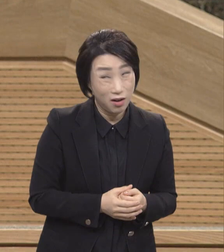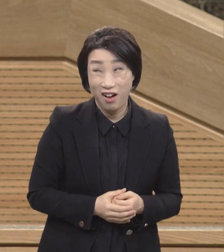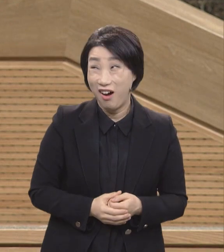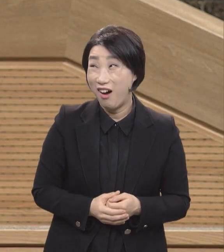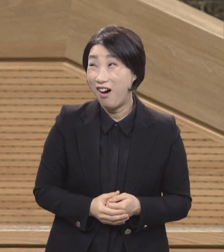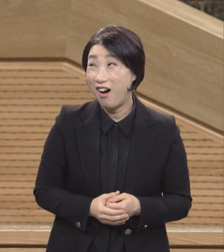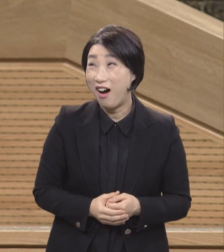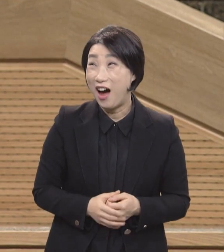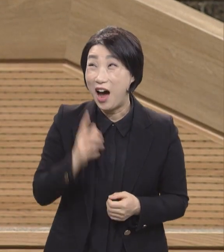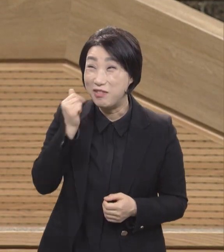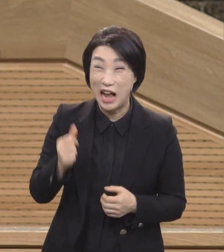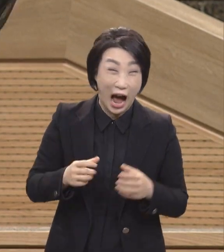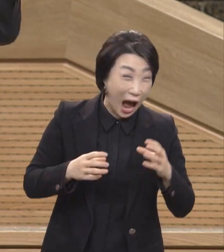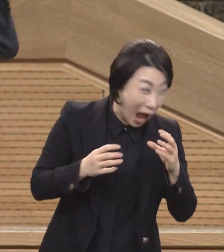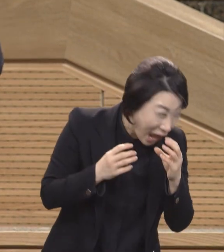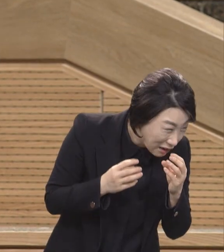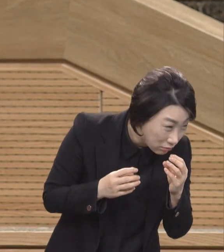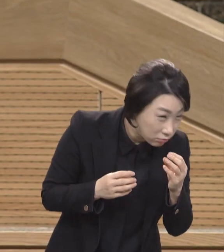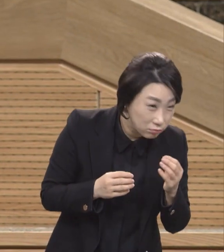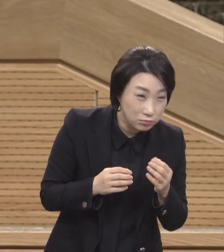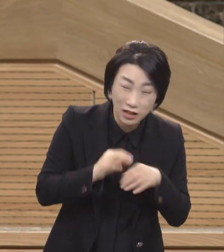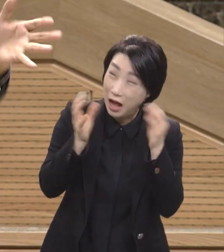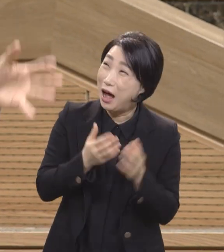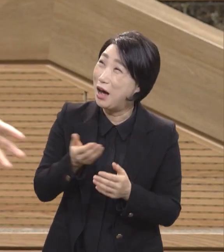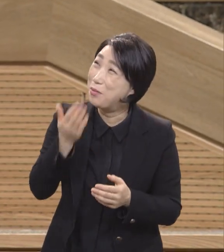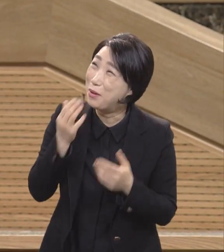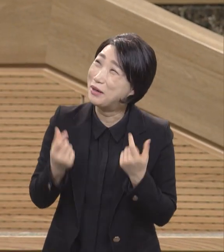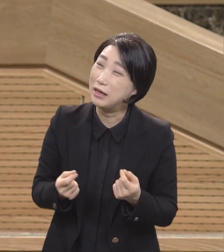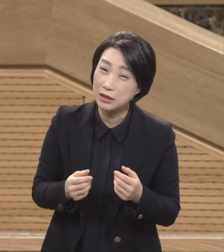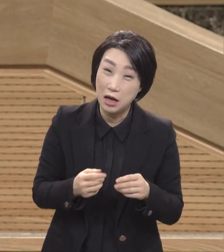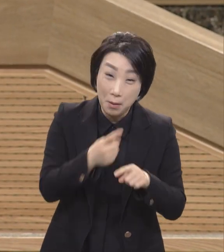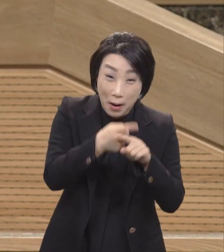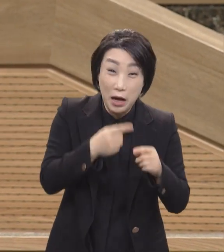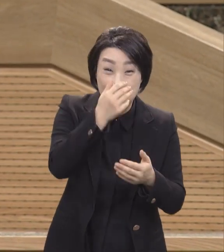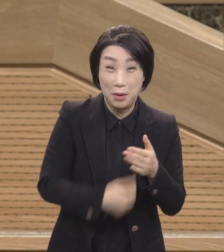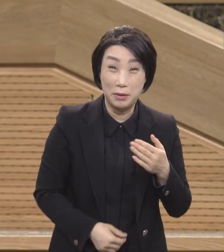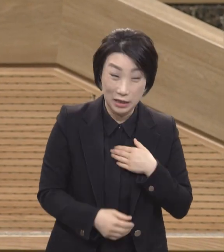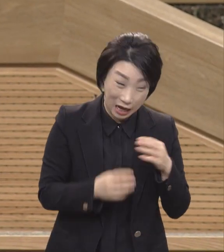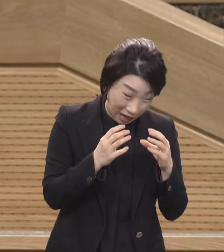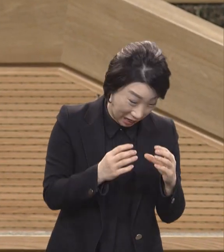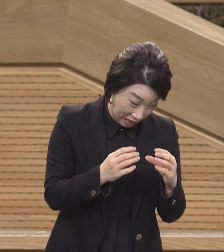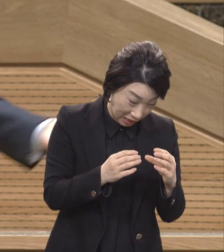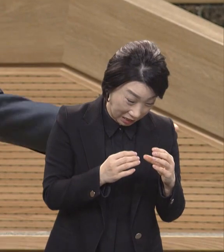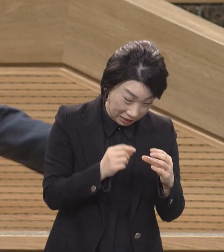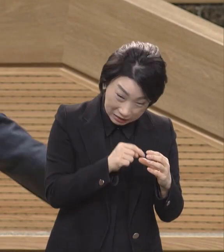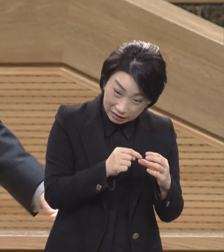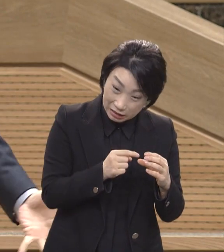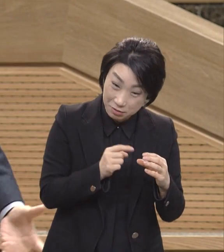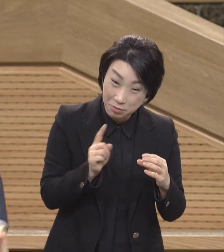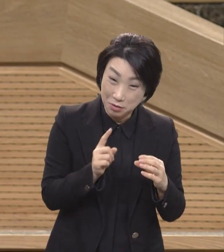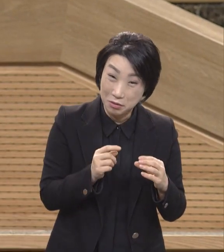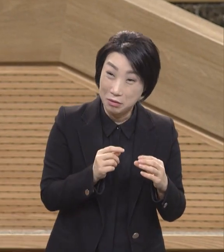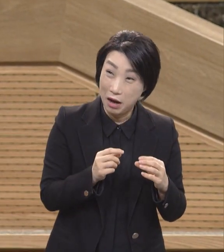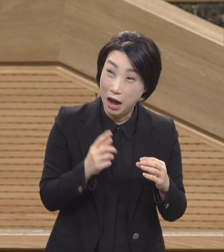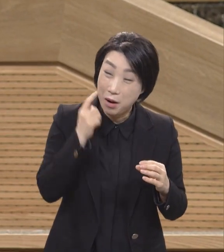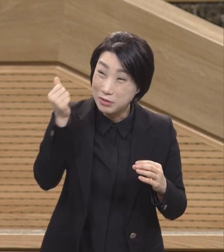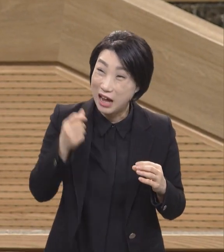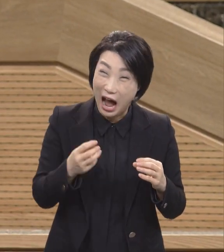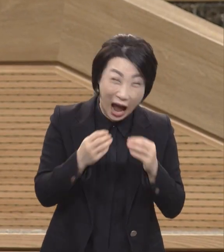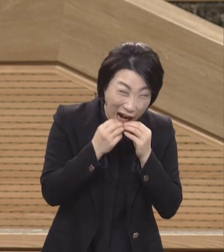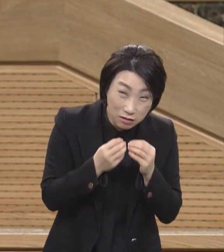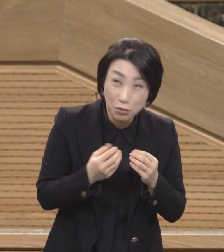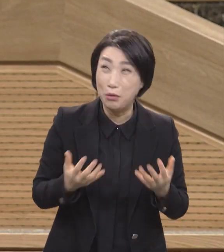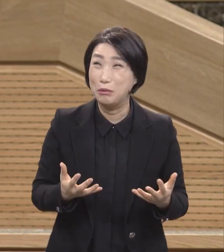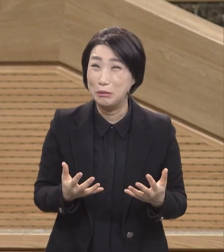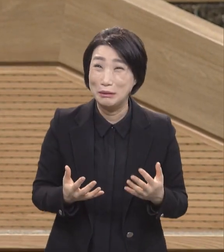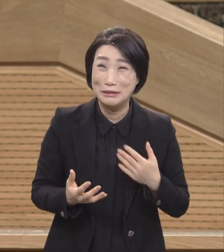아버지가 이렇게 큰 입을 안 입으면 다 넘어가 다 넘어가. 야 반절쯤 남았는데 다 잡수지 뭐 남는 게 있겠어?